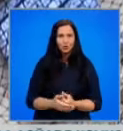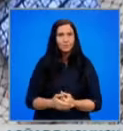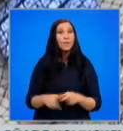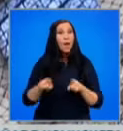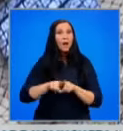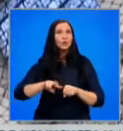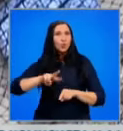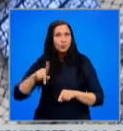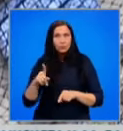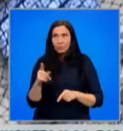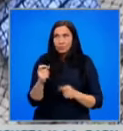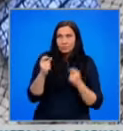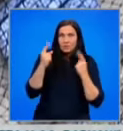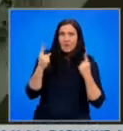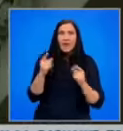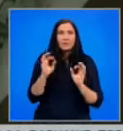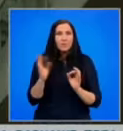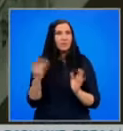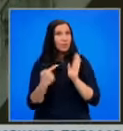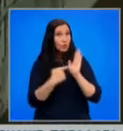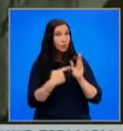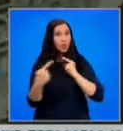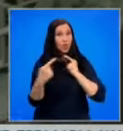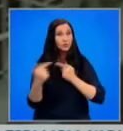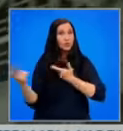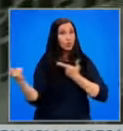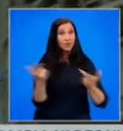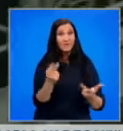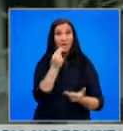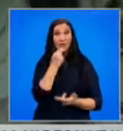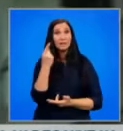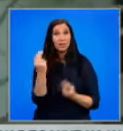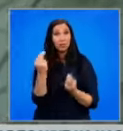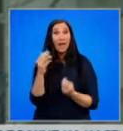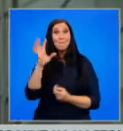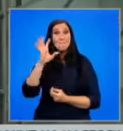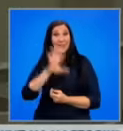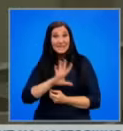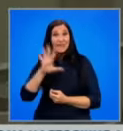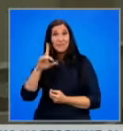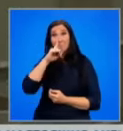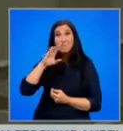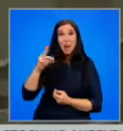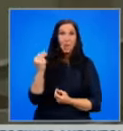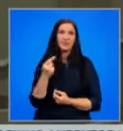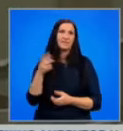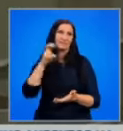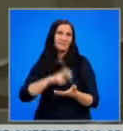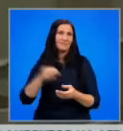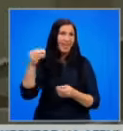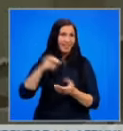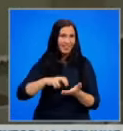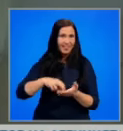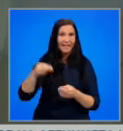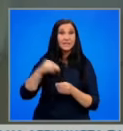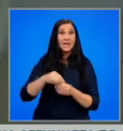Като друг фрапантен пример беше посочен договорът за доставка на храна. Там стойността е 55 милиона лева с ДДС, а срокът